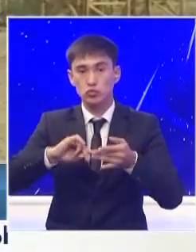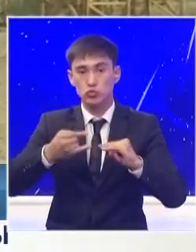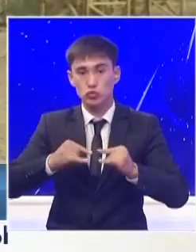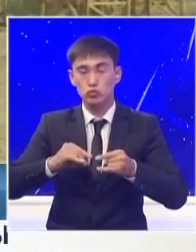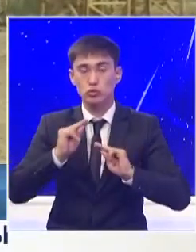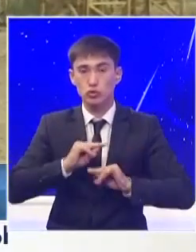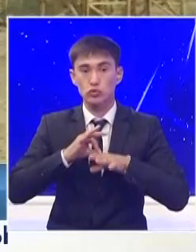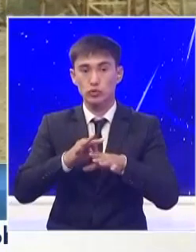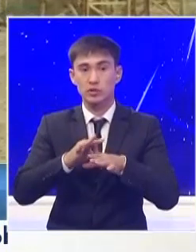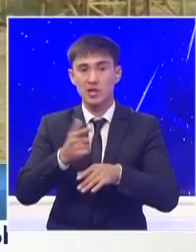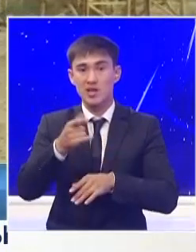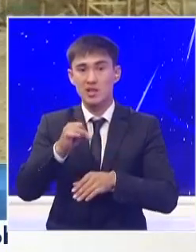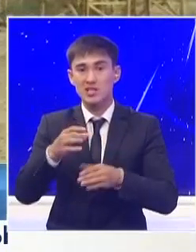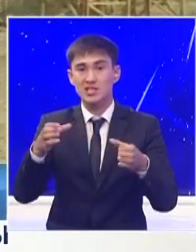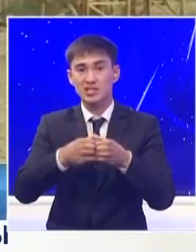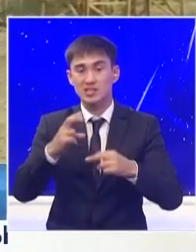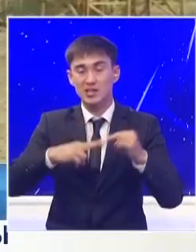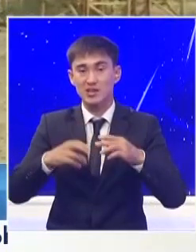Генподрядчик біз строительный компания Шах.